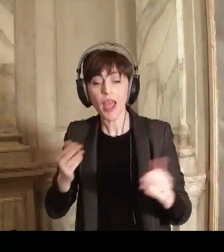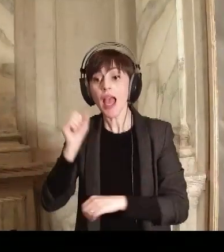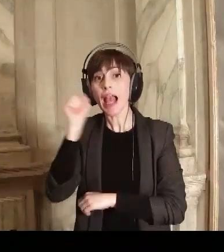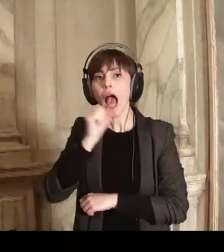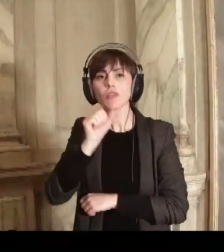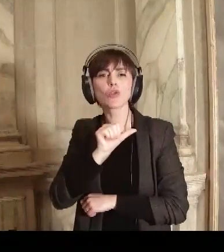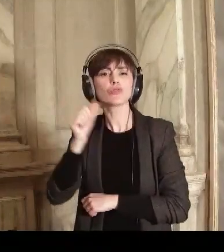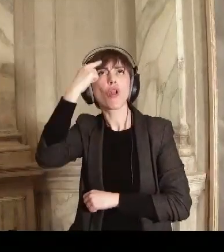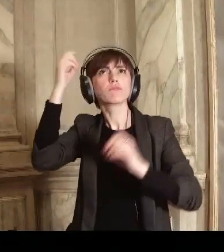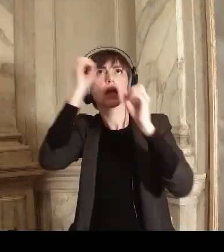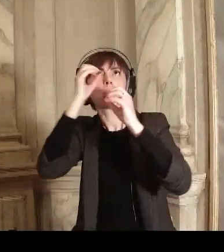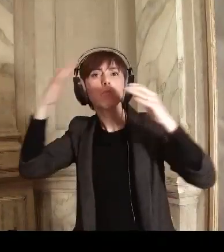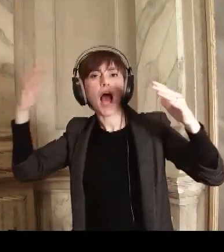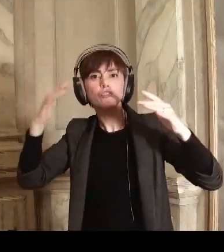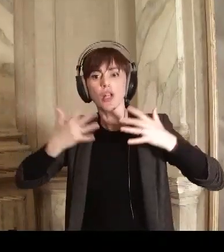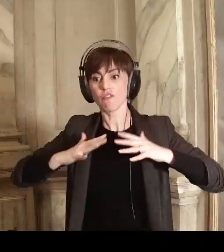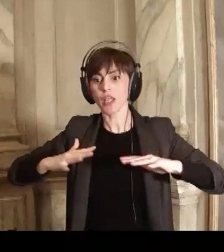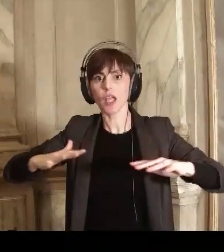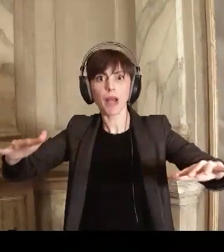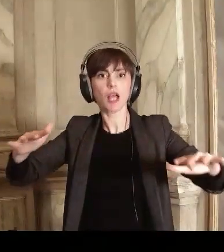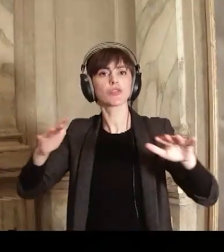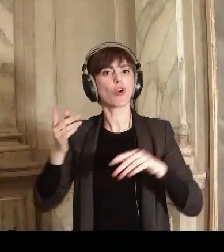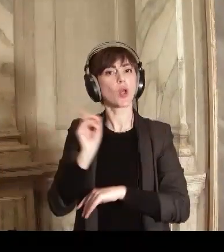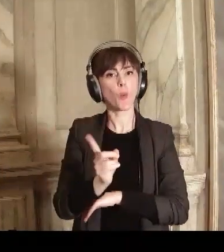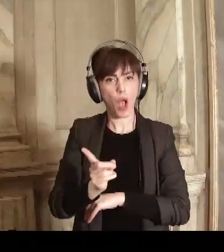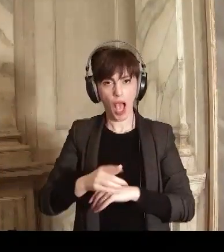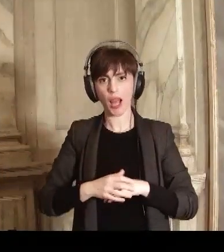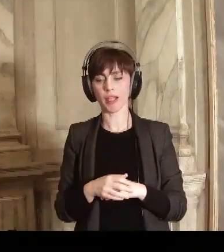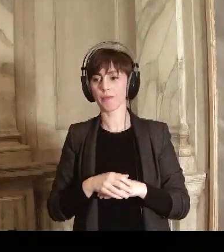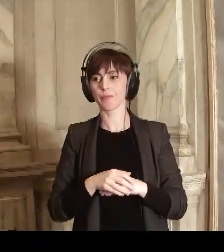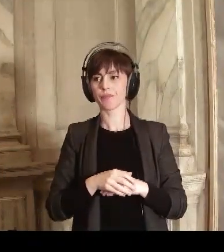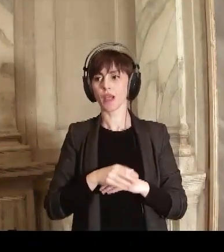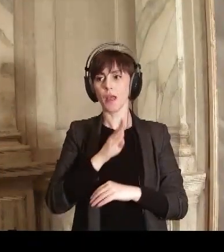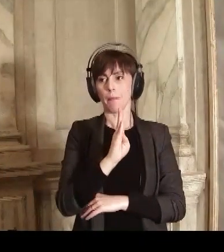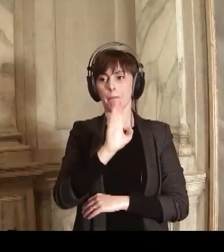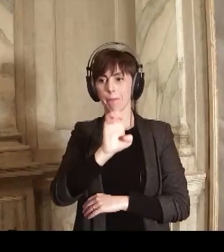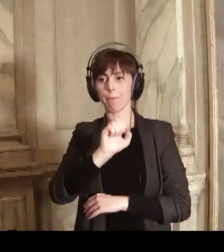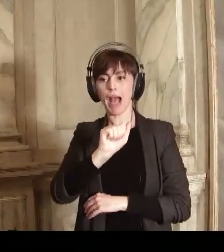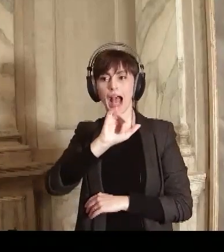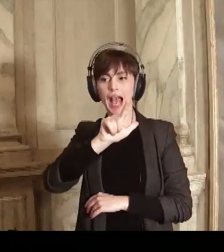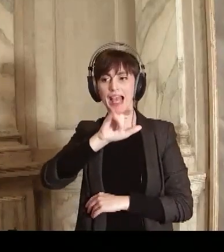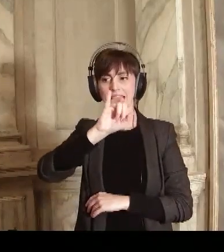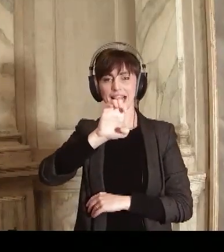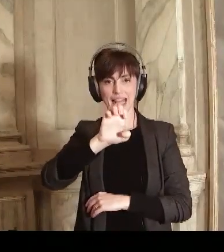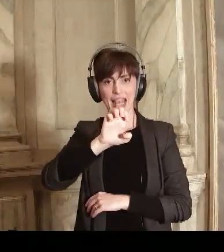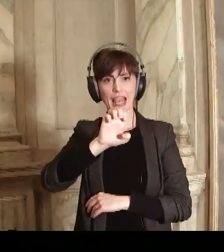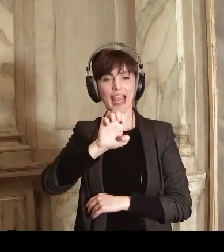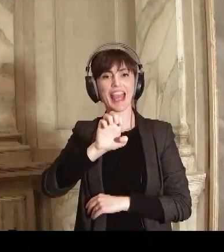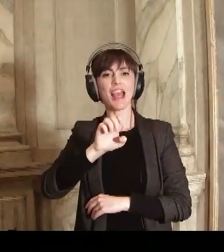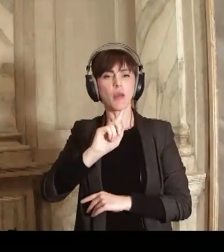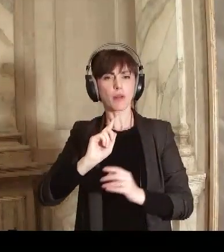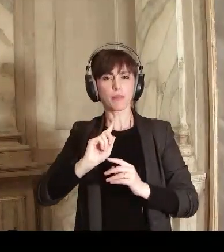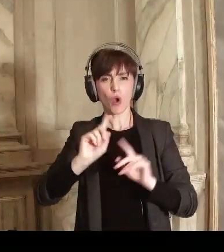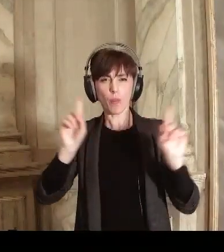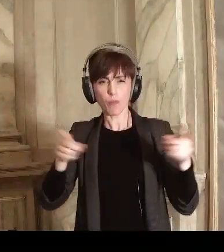immaginato. Johanna Bailey presenta, una compositrice inglese molto rinomata, presenta 1979, che è